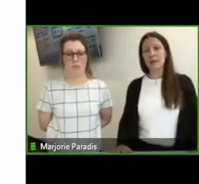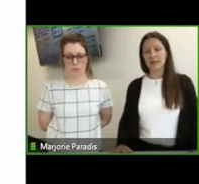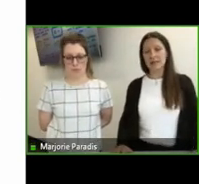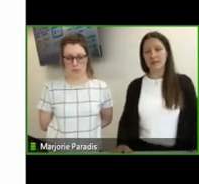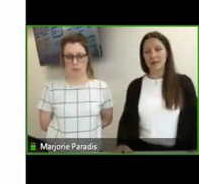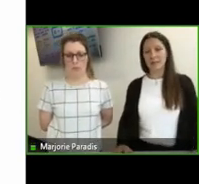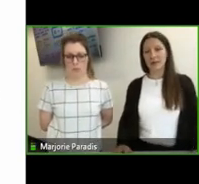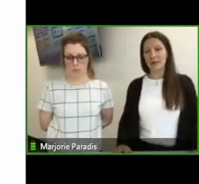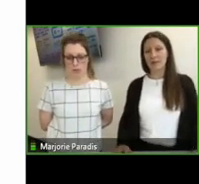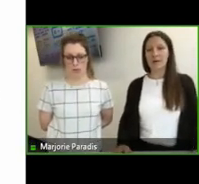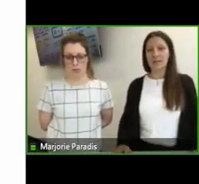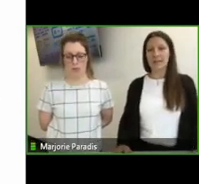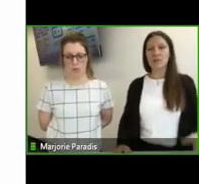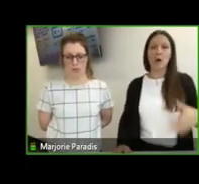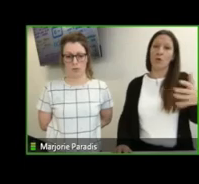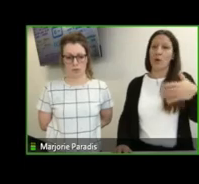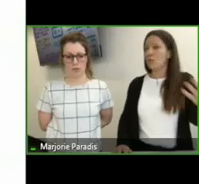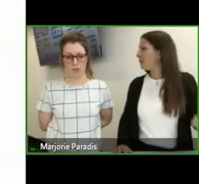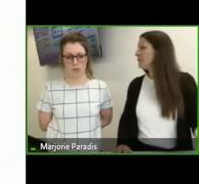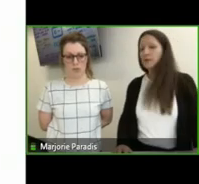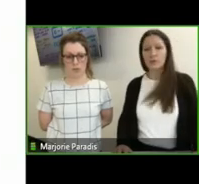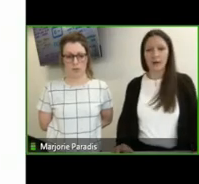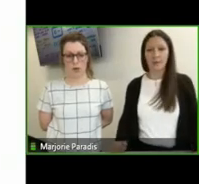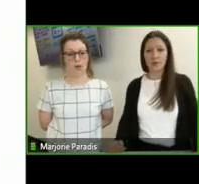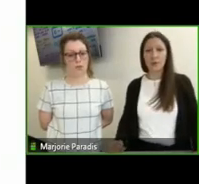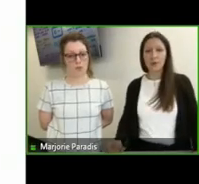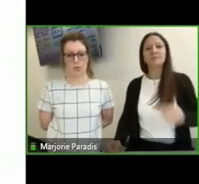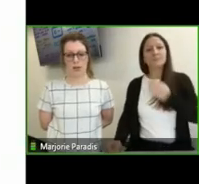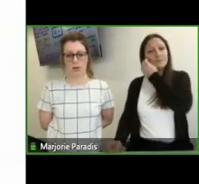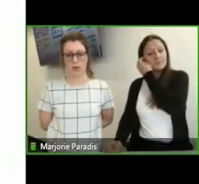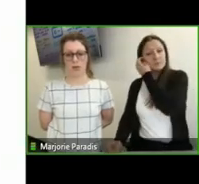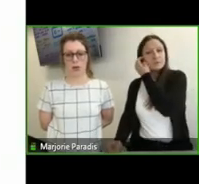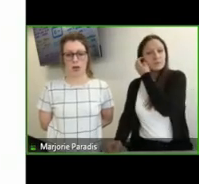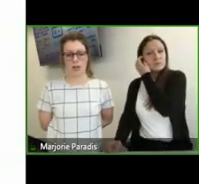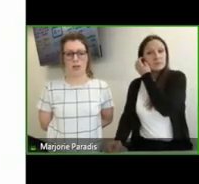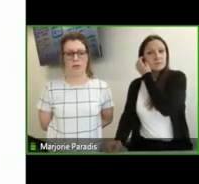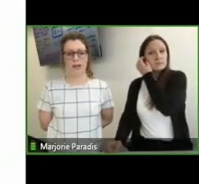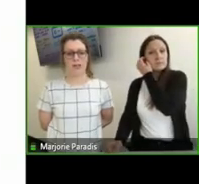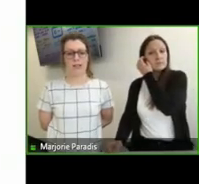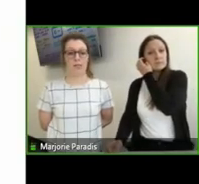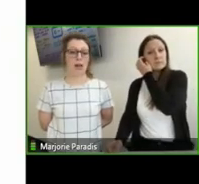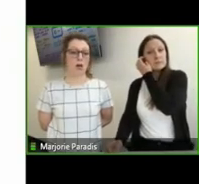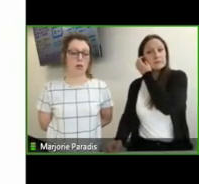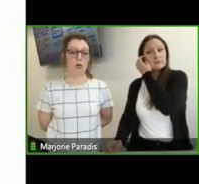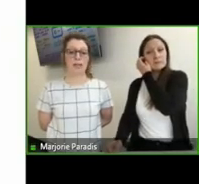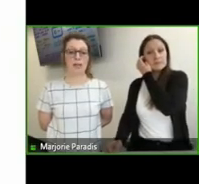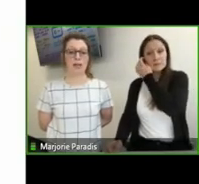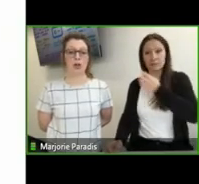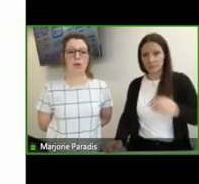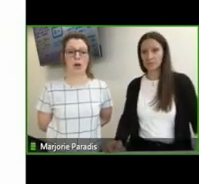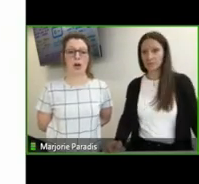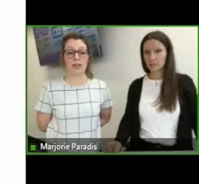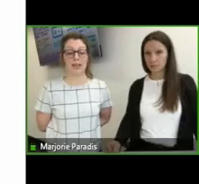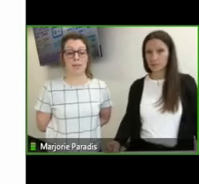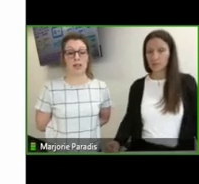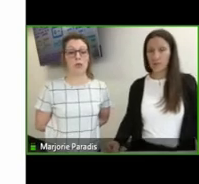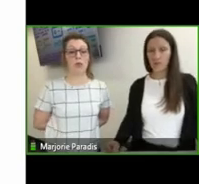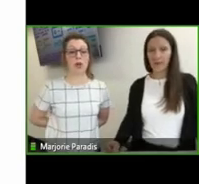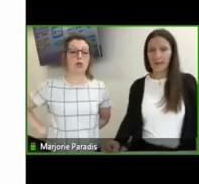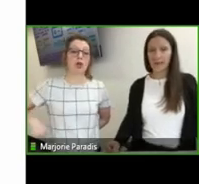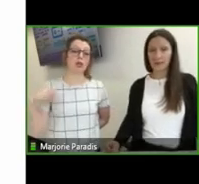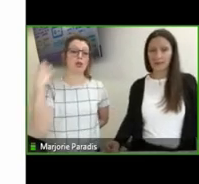consulter, là, puis c'est vraiment quand même assez riche. Puis on le bonifie au fur et à mesure. Oui, bien sûr. Sinon, vous avez également un dossier dans le devoir qui